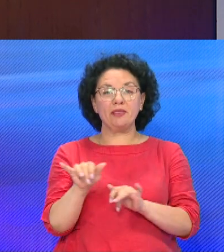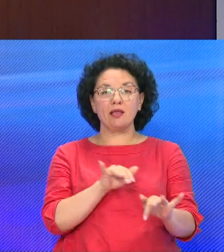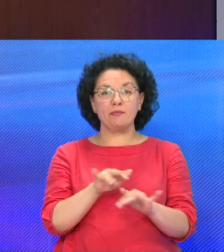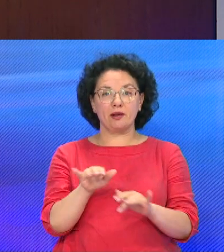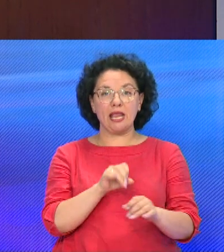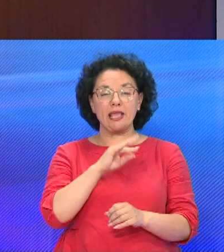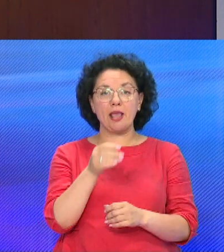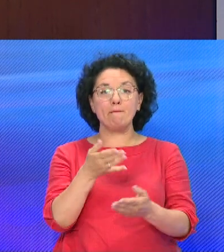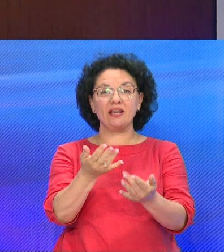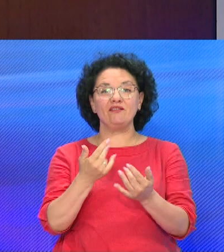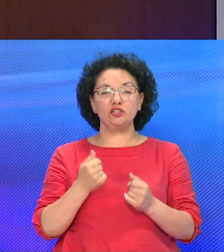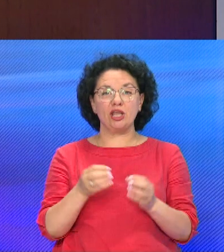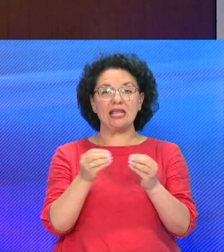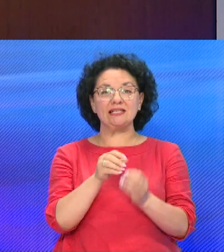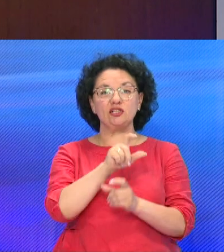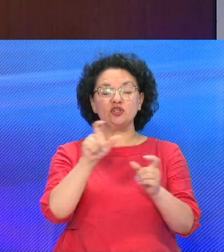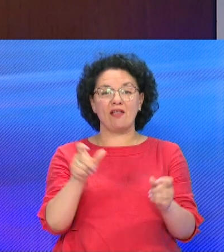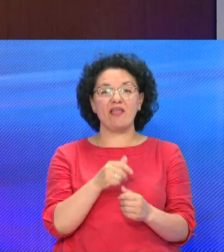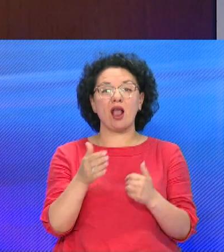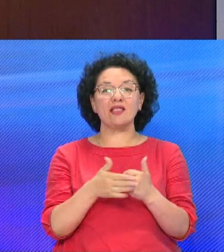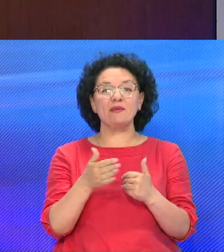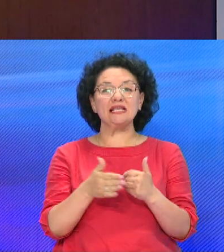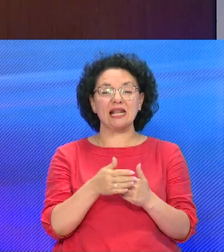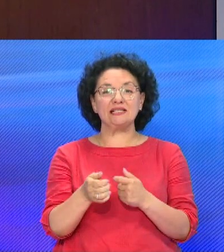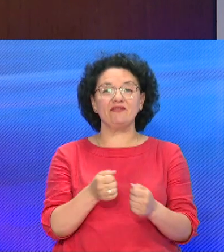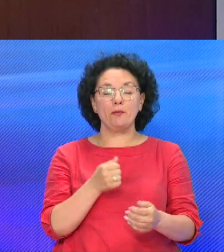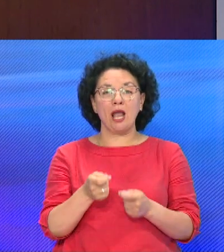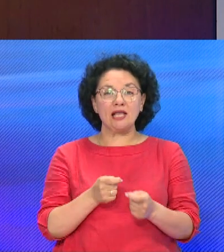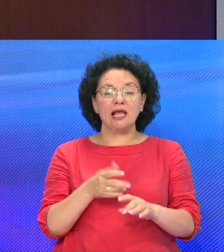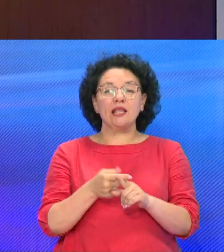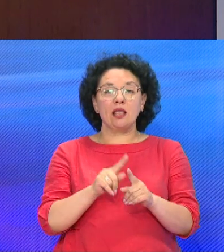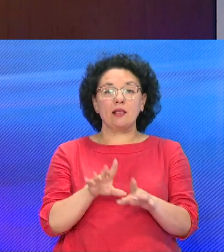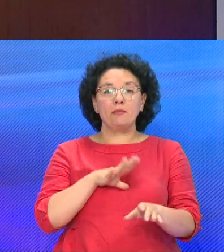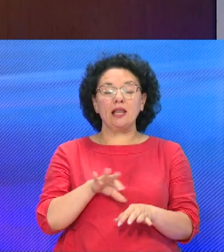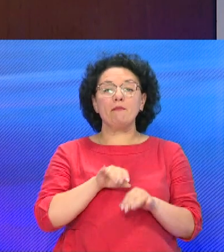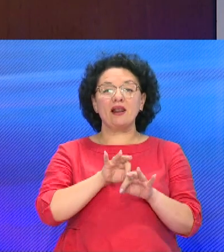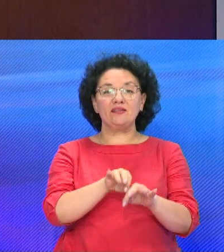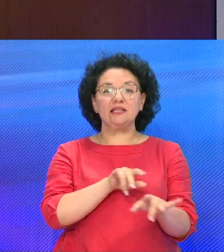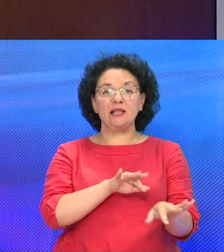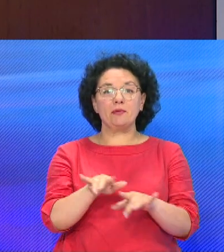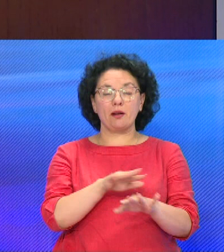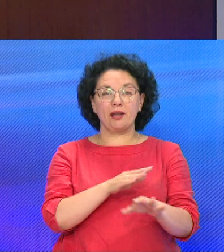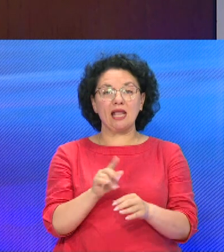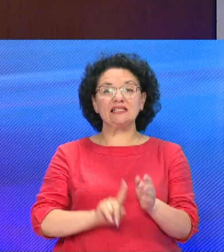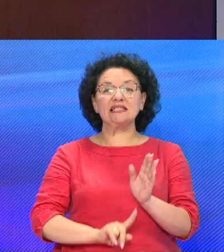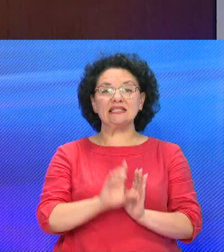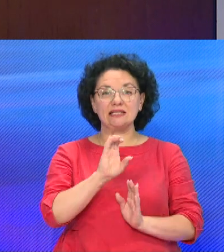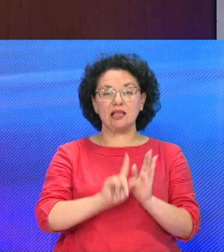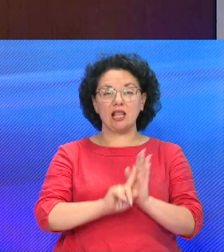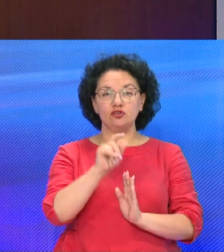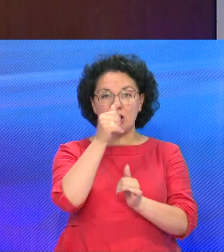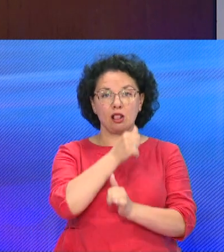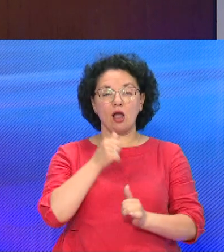до адміністраційної відказності. Такі виніки комплексу перевірочних мероприємств, проведених літесь і на початку года